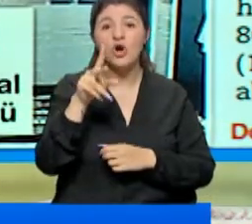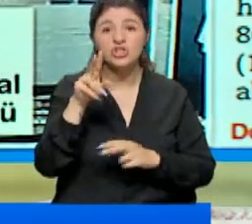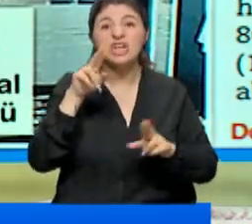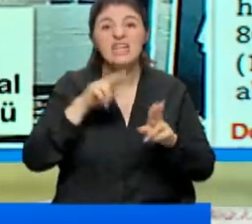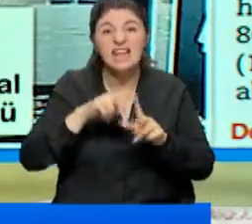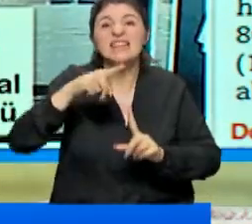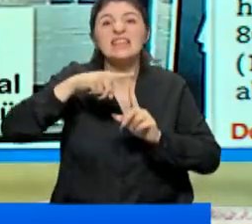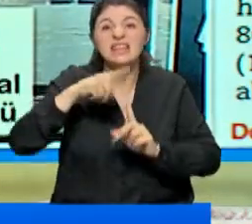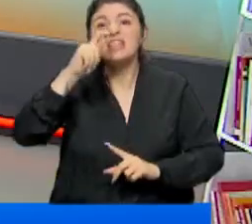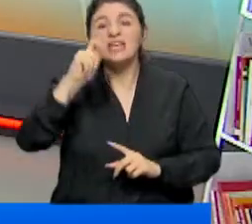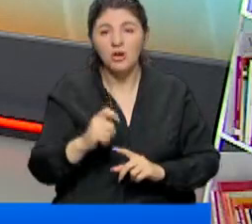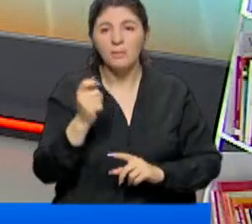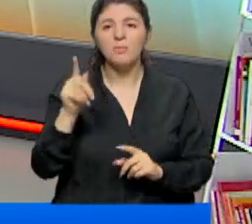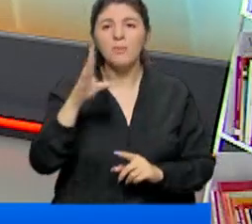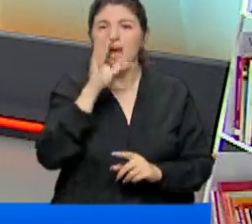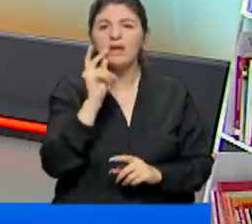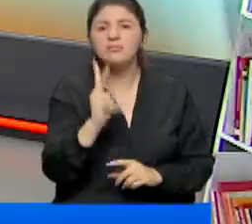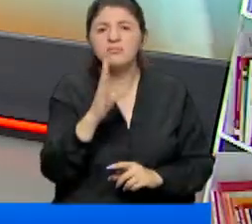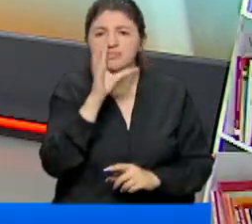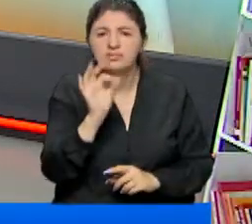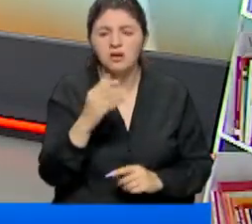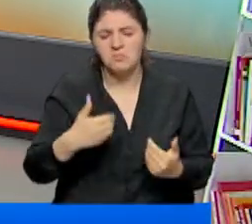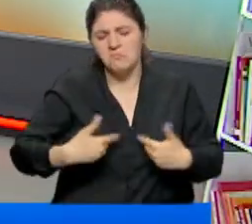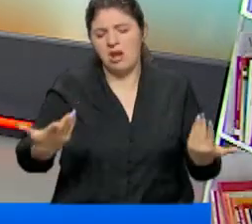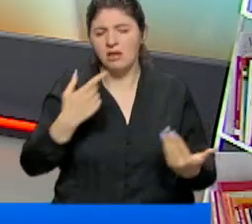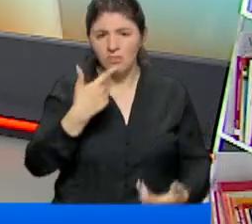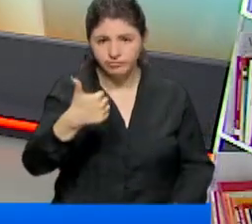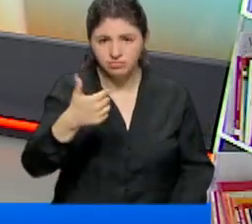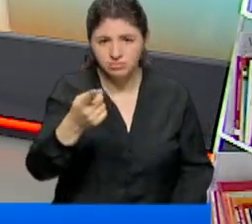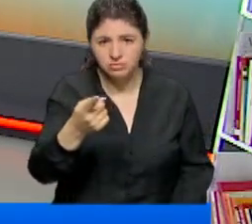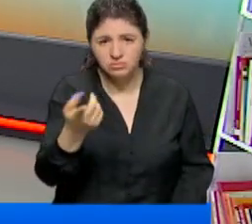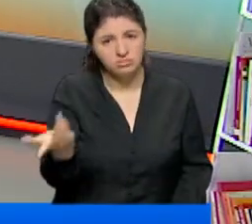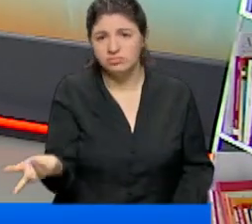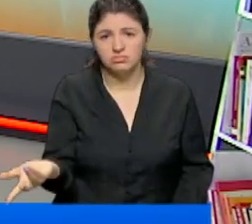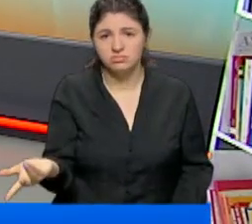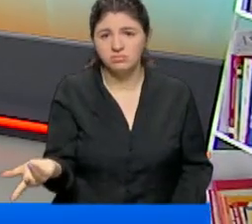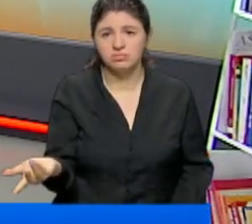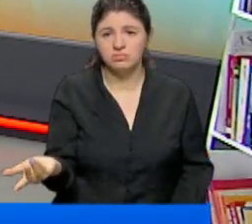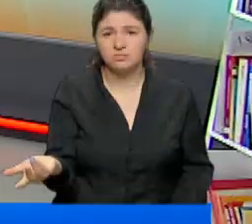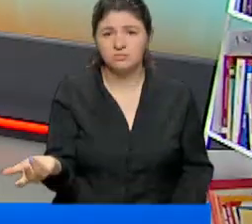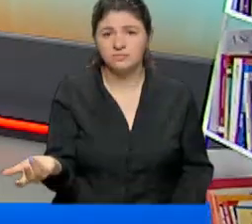katrilyon lira bu Para kimin para sefer bana ne canım diyebilir misiniz Hayır